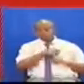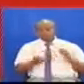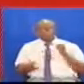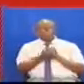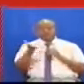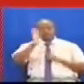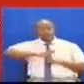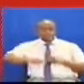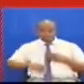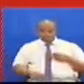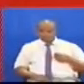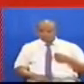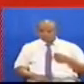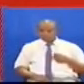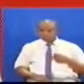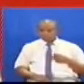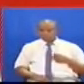Kwa kweli